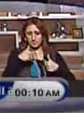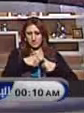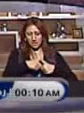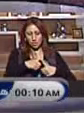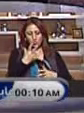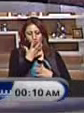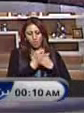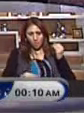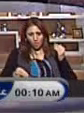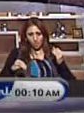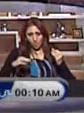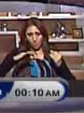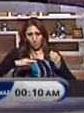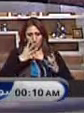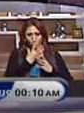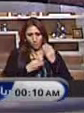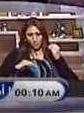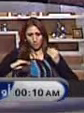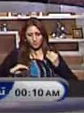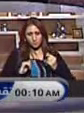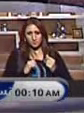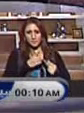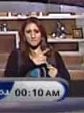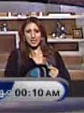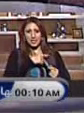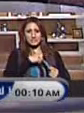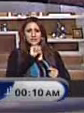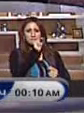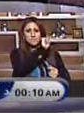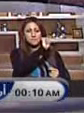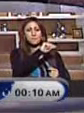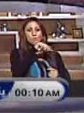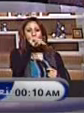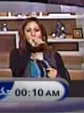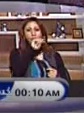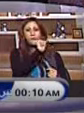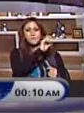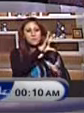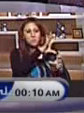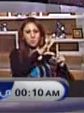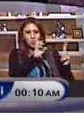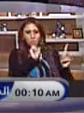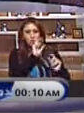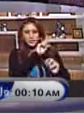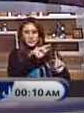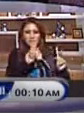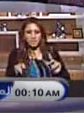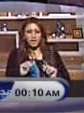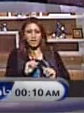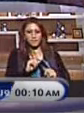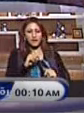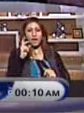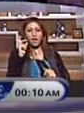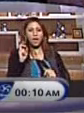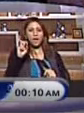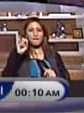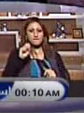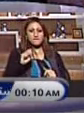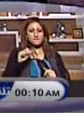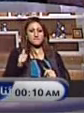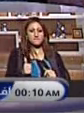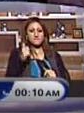يوما نعم اسسمي باسمك واكني بكيتك قال نعم فلما ماتت فاطمه بعد ابيها